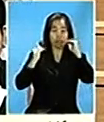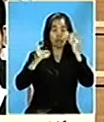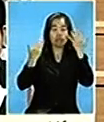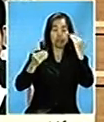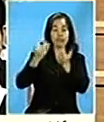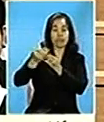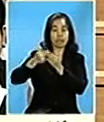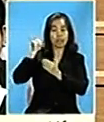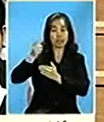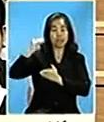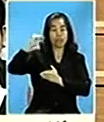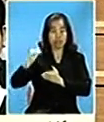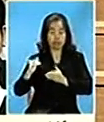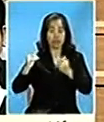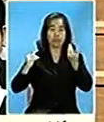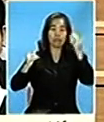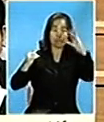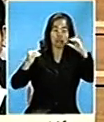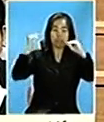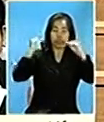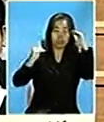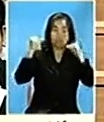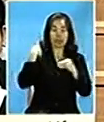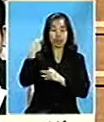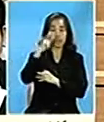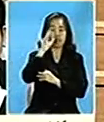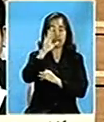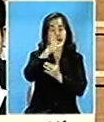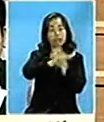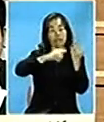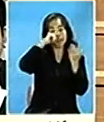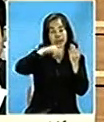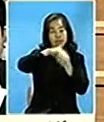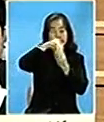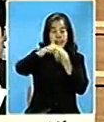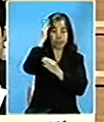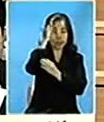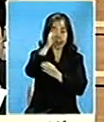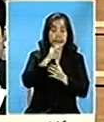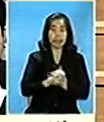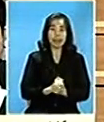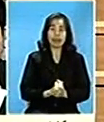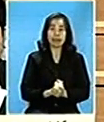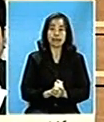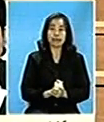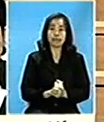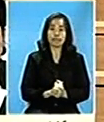ายประจำลงก็จะเป็นสิ่งที่เป็นประโยชน์ต่อเศรษฐกิจของประเทศชาติโดยรวมในอนาคตครับ